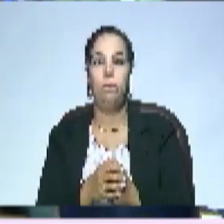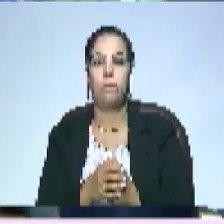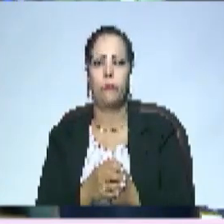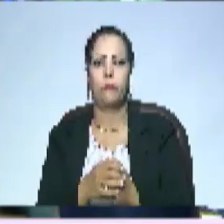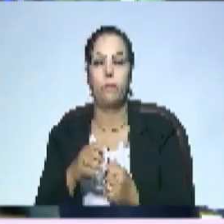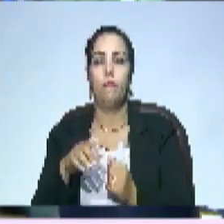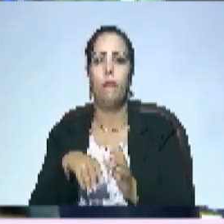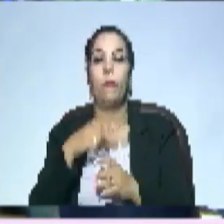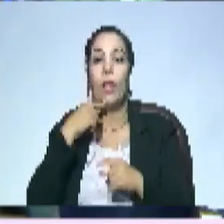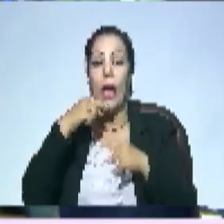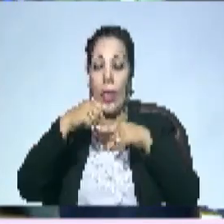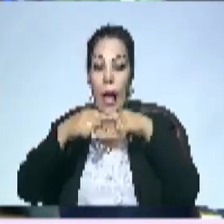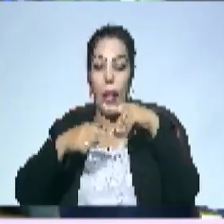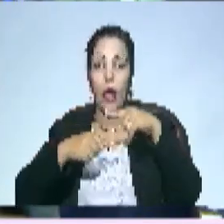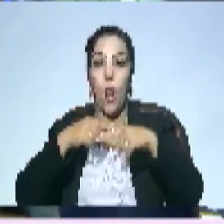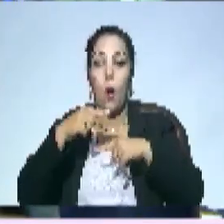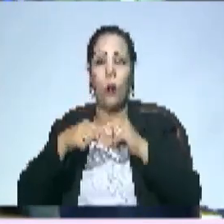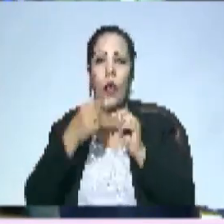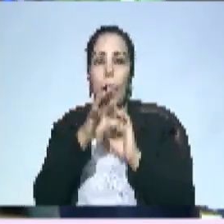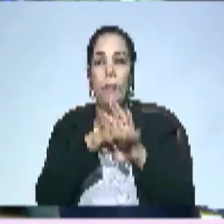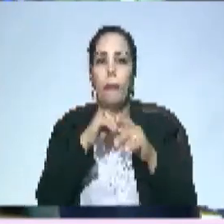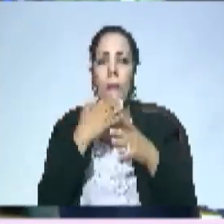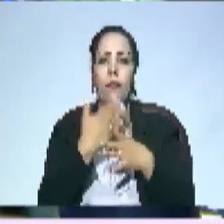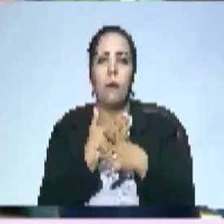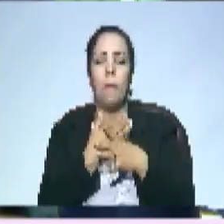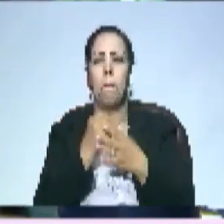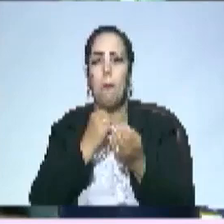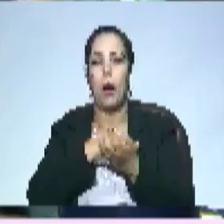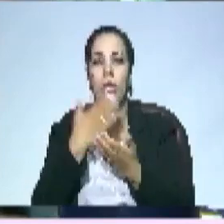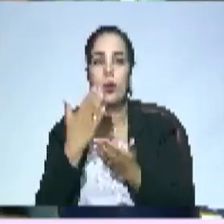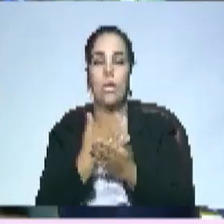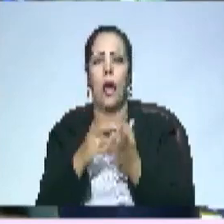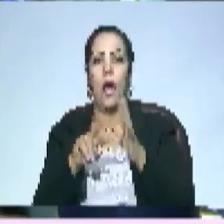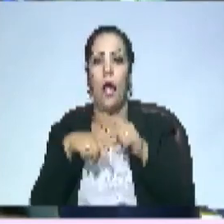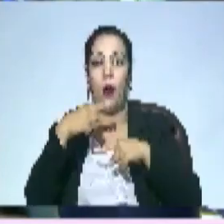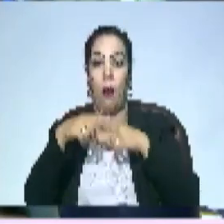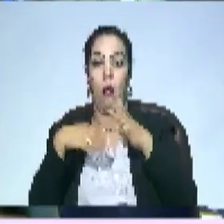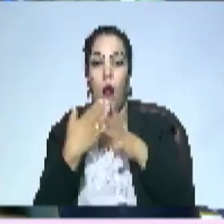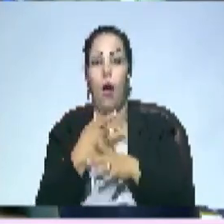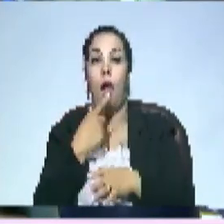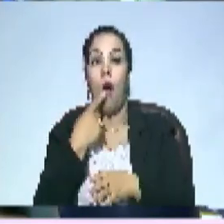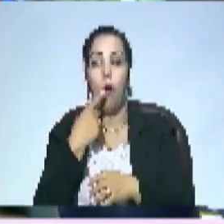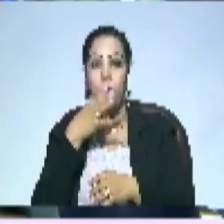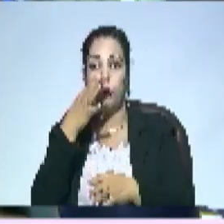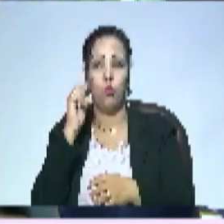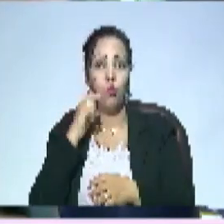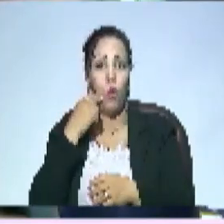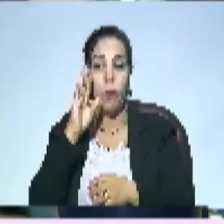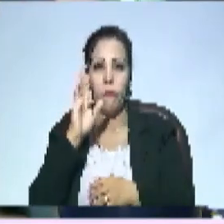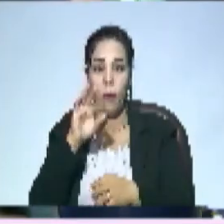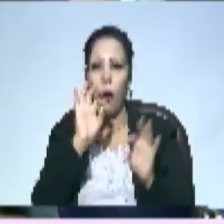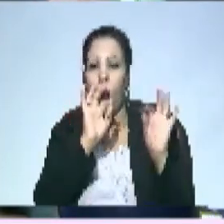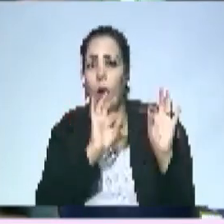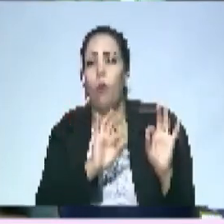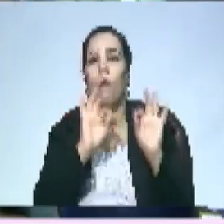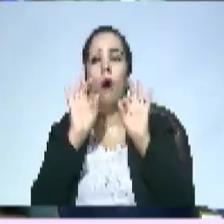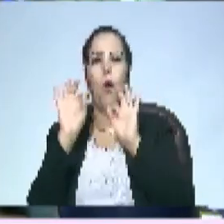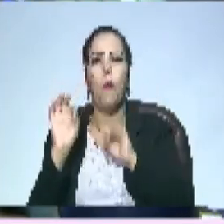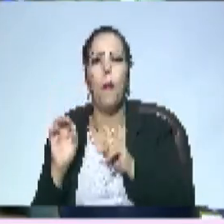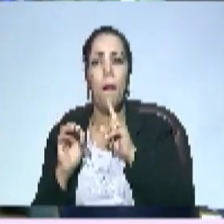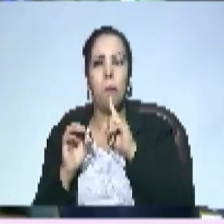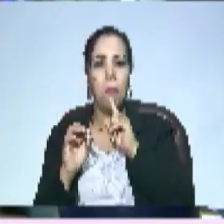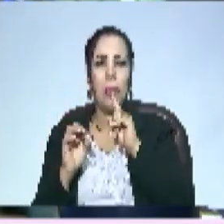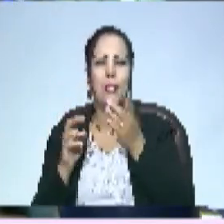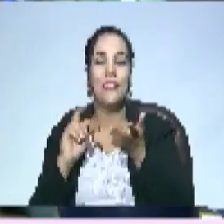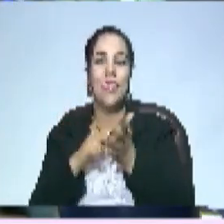الكانالوني الحلو، هنطلعه بس نجهزه عشان يبرد. الكانالوني الحلو هناخده نفس الكانالوني اللي احنا بنعمله ده، هو هو، بس هنقليه